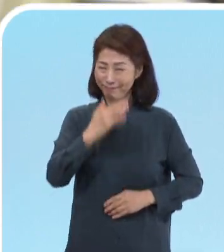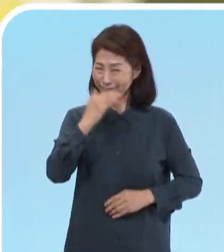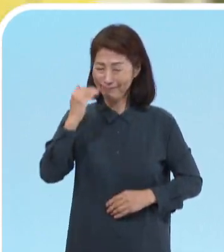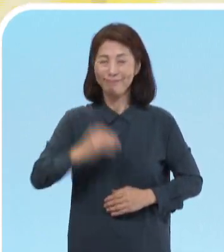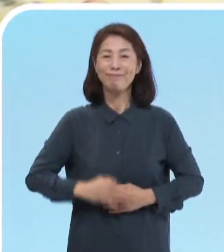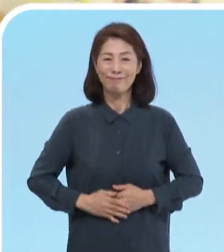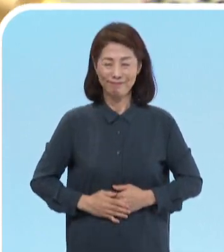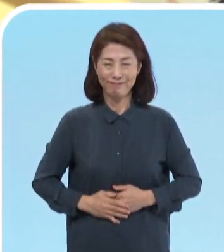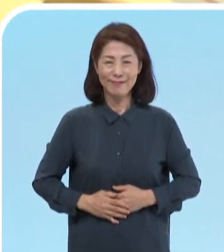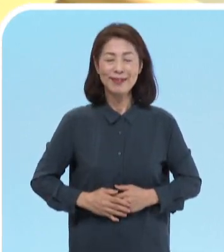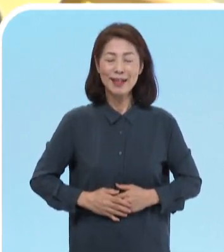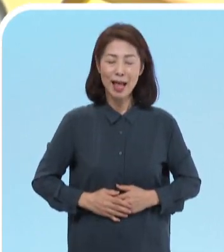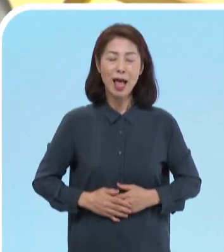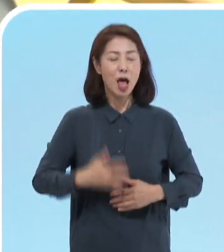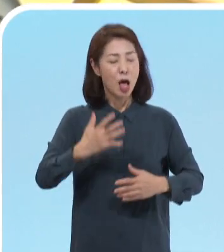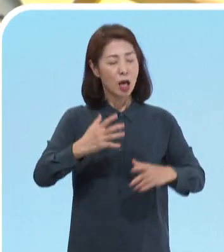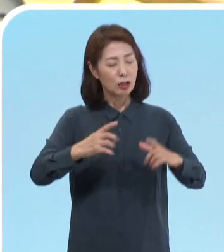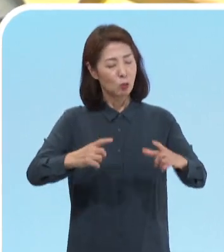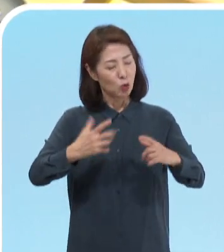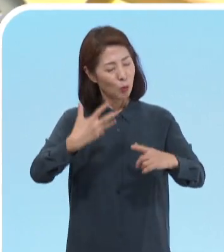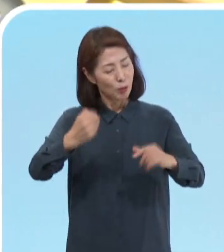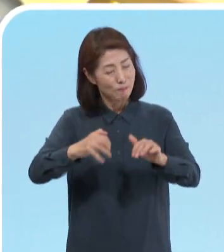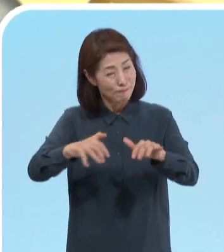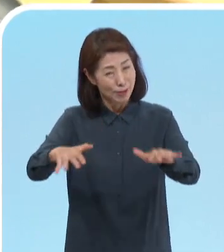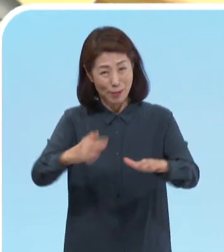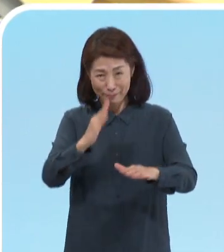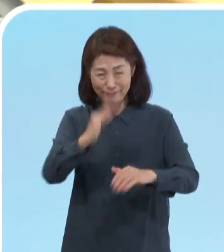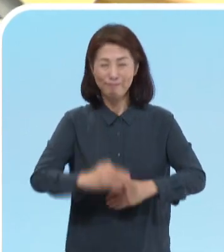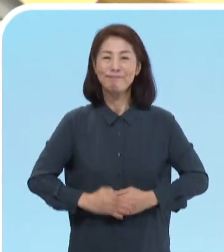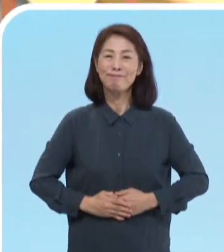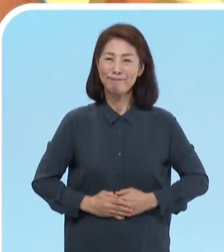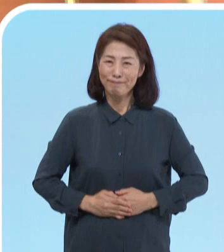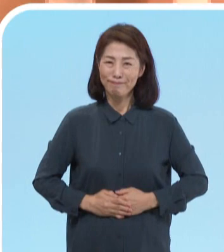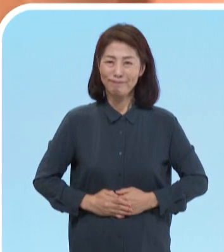地元の魅力をどんどん広めてくださいね。